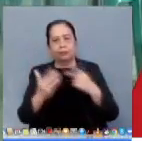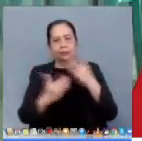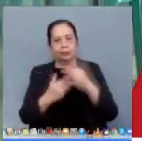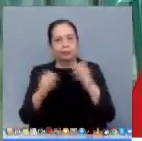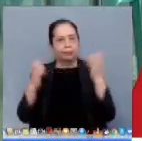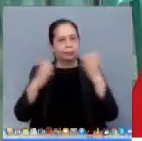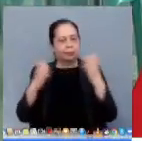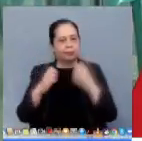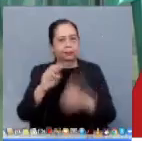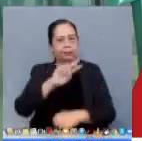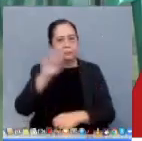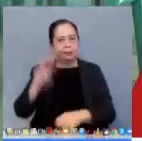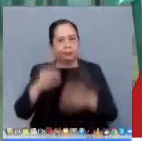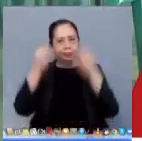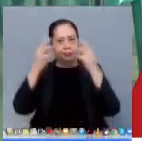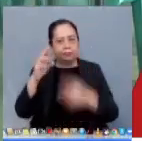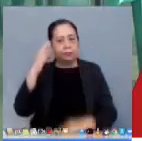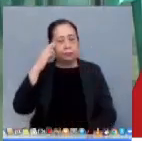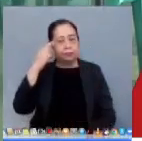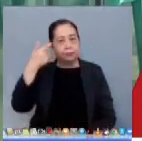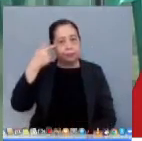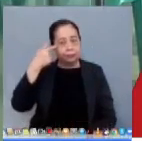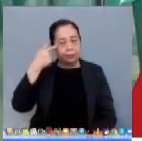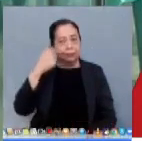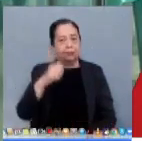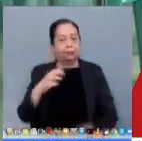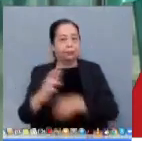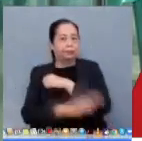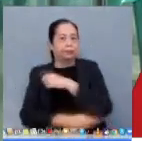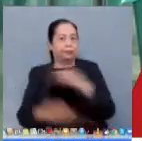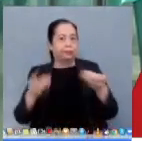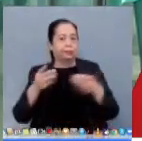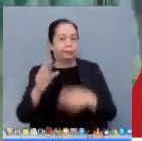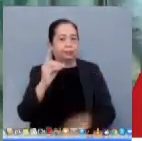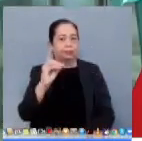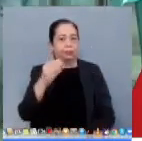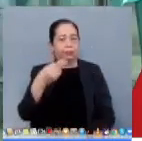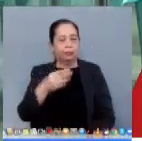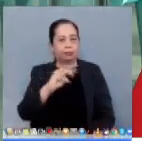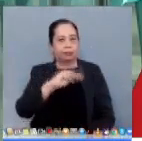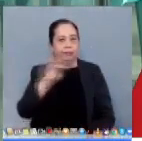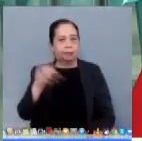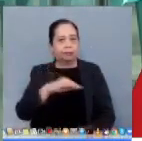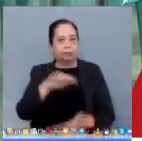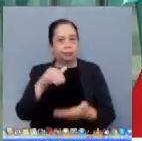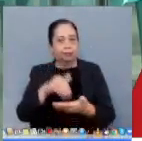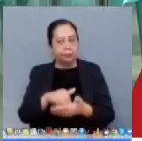Valenzuela Mayor Rex Gatchalian, Regional Director ng DOH Metro Manila Center o